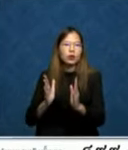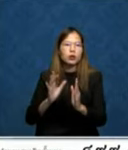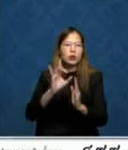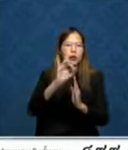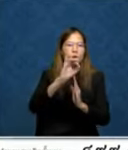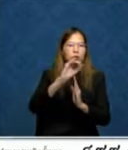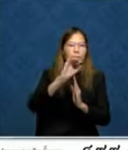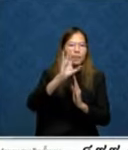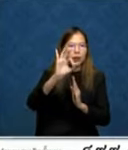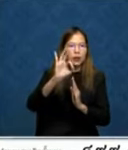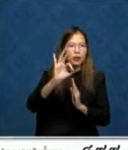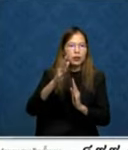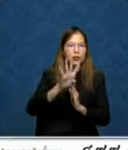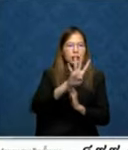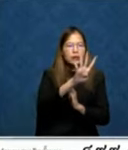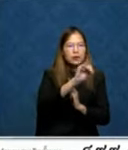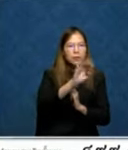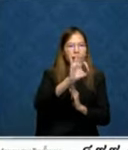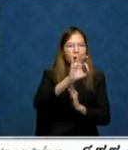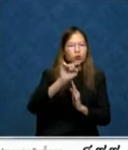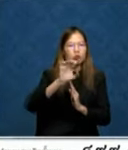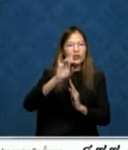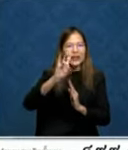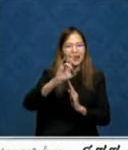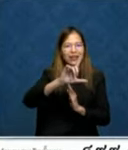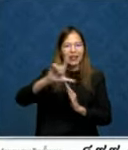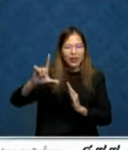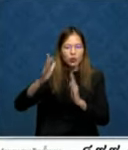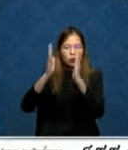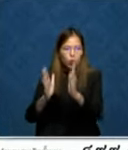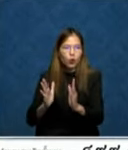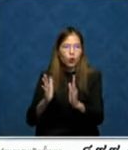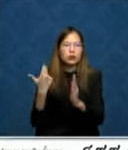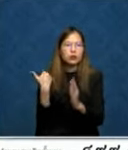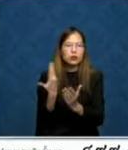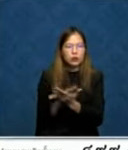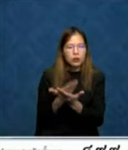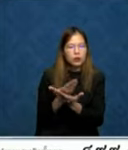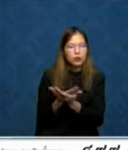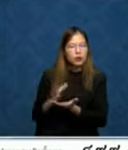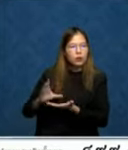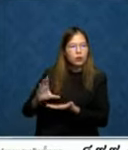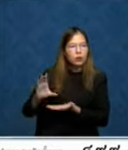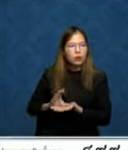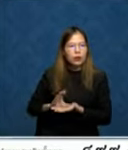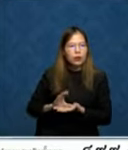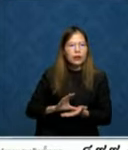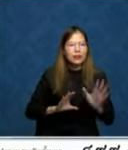98% คิดเป็น 49.7 ล้านคนนะครับหรือท่านต้องสำรองเงิน 4